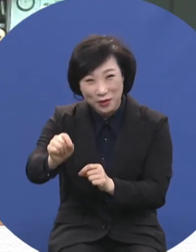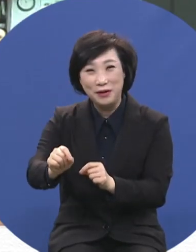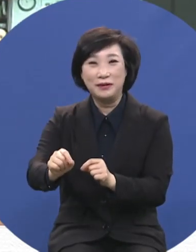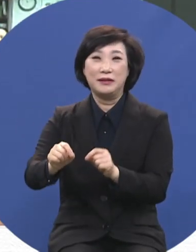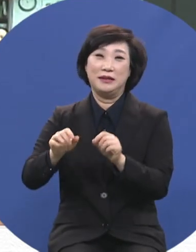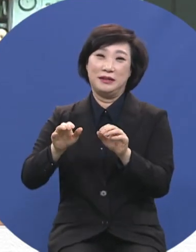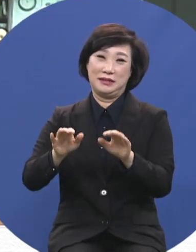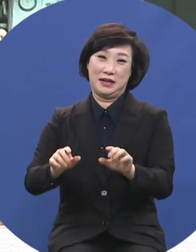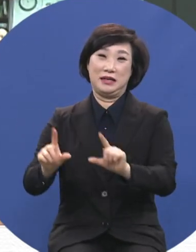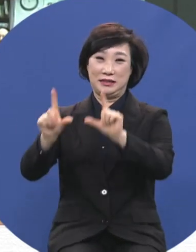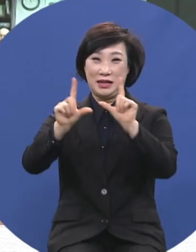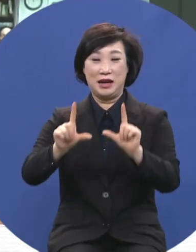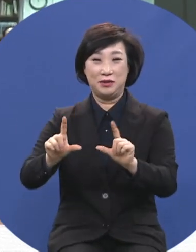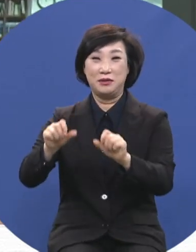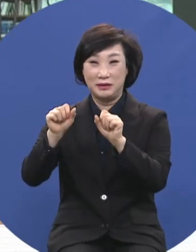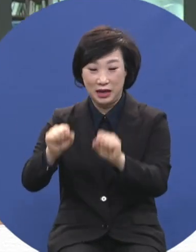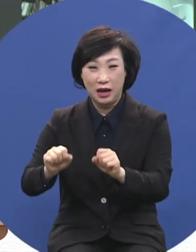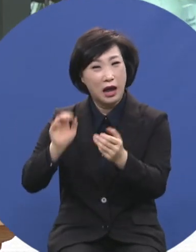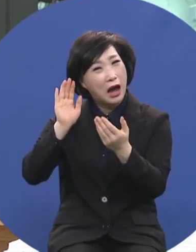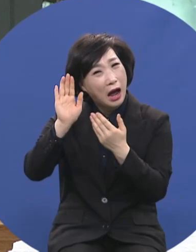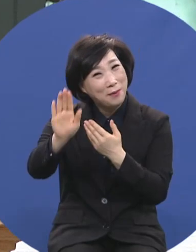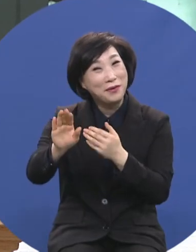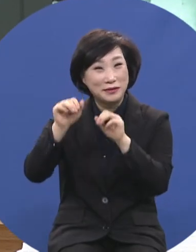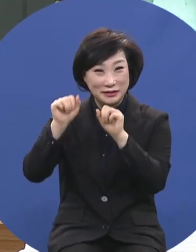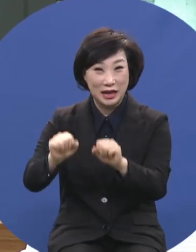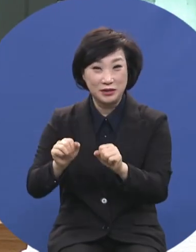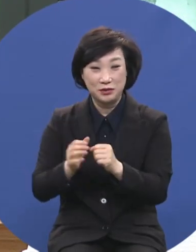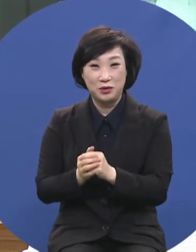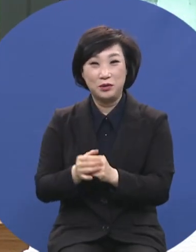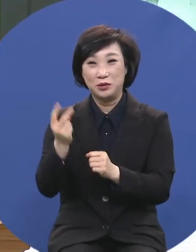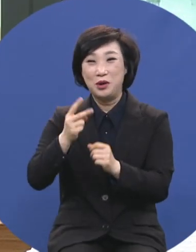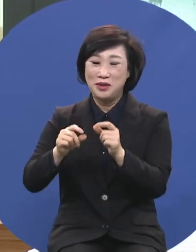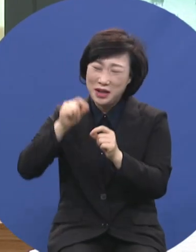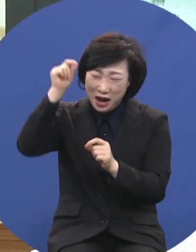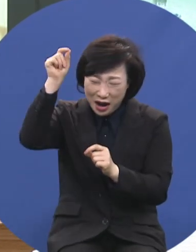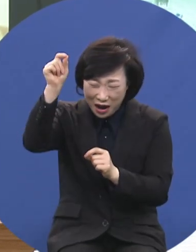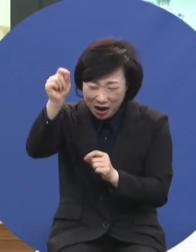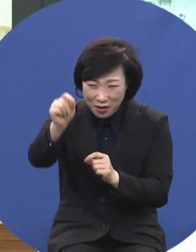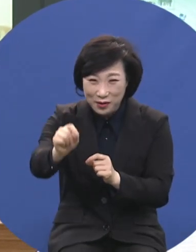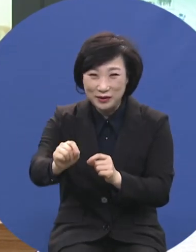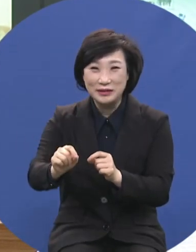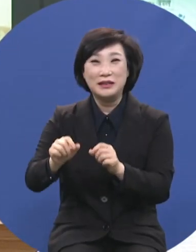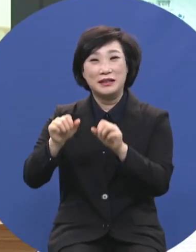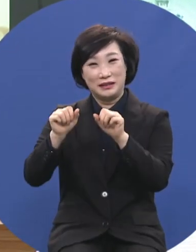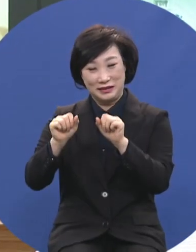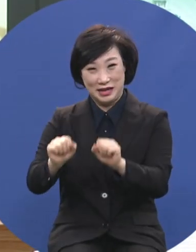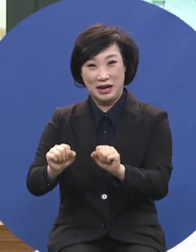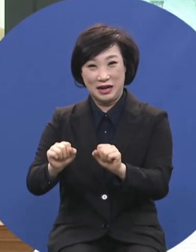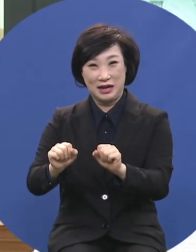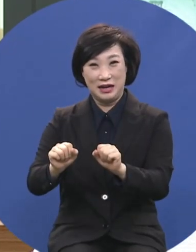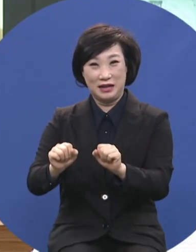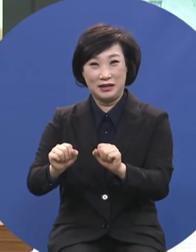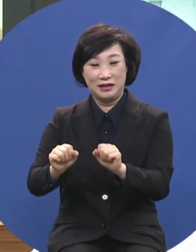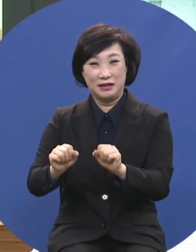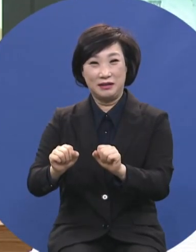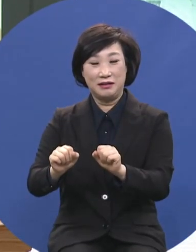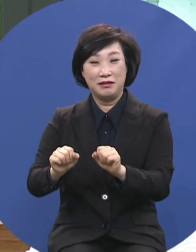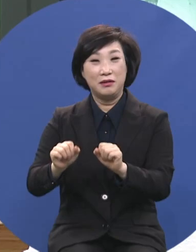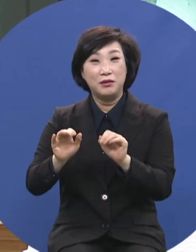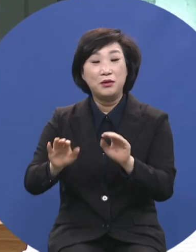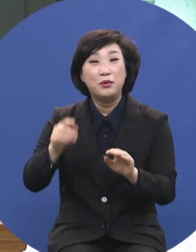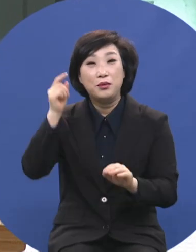영원히 사시고 앞으로도 사시고 또 영원히 사시는